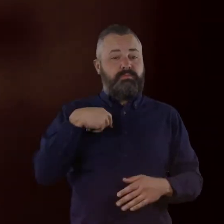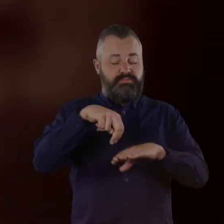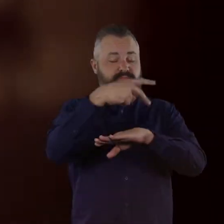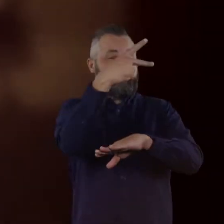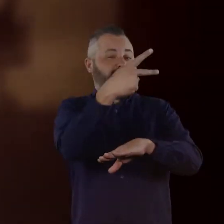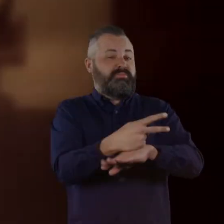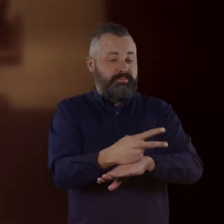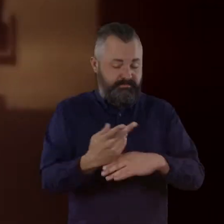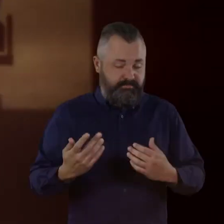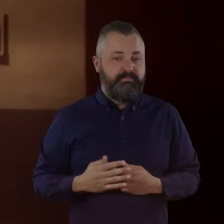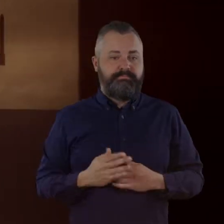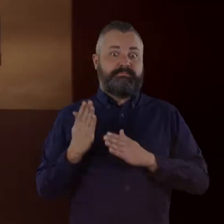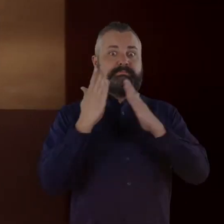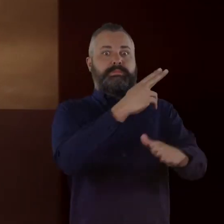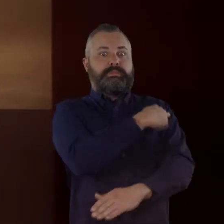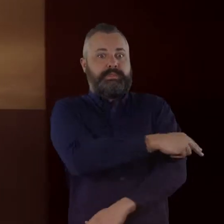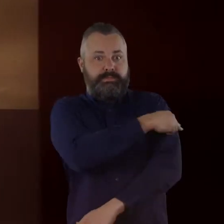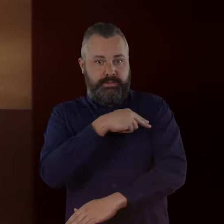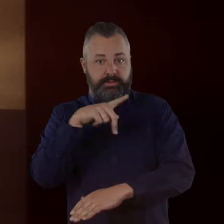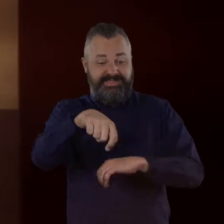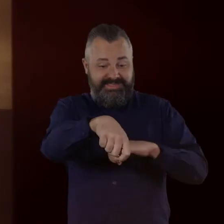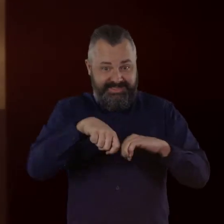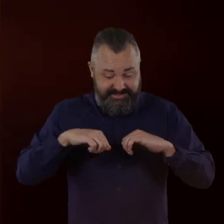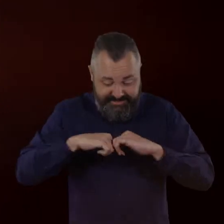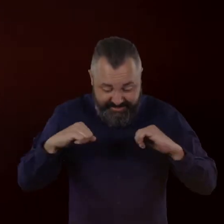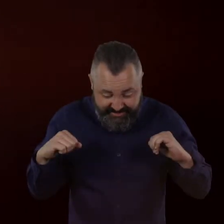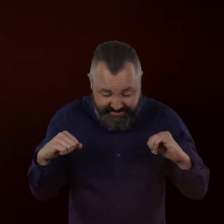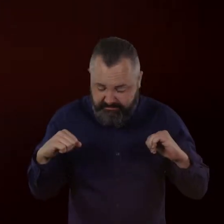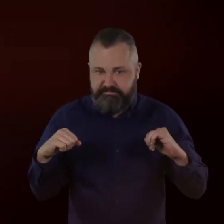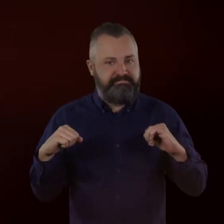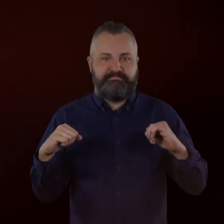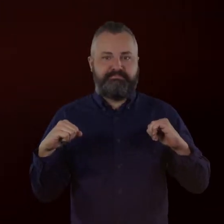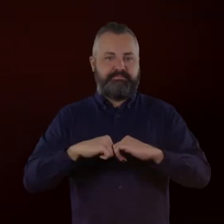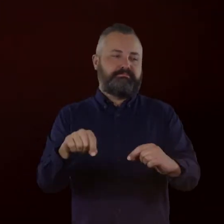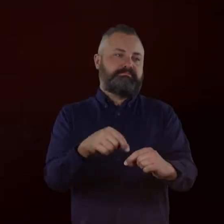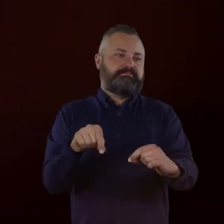Je me suis retrouvé dans un hôpital de campagne, mais ils ne pouvaient pas me soigner là-bas.